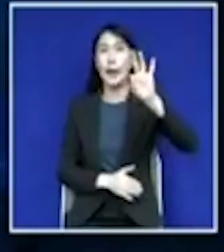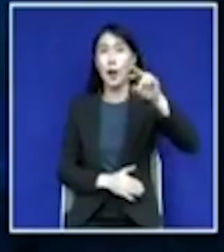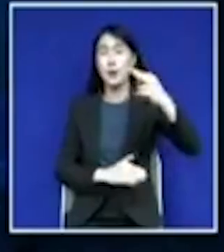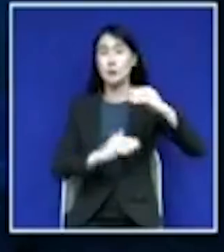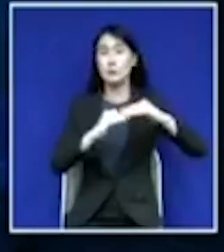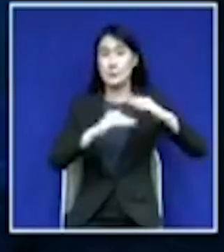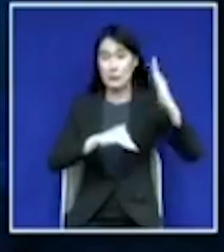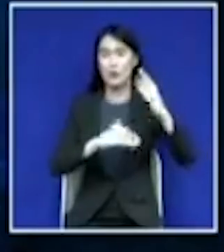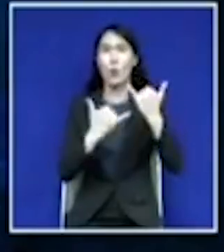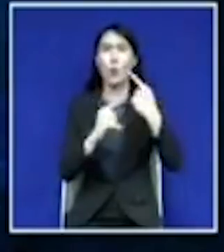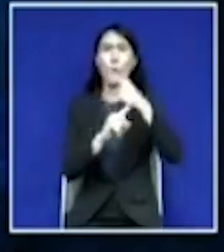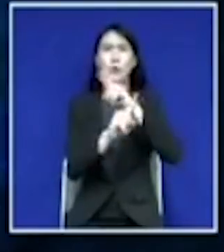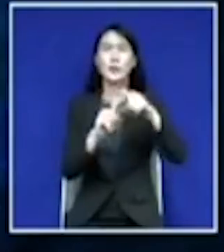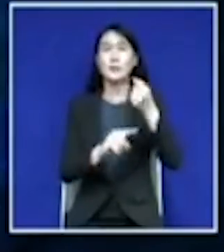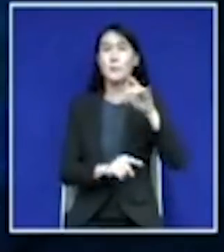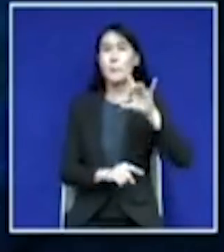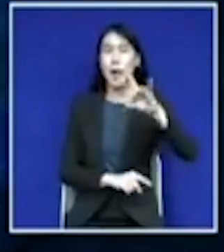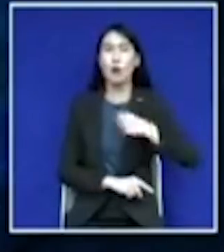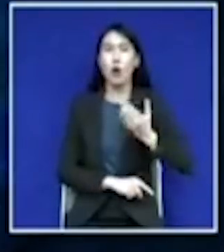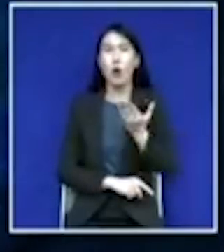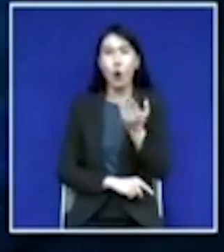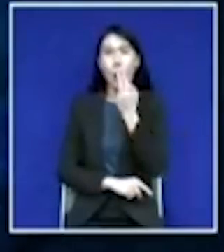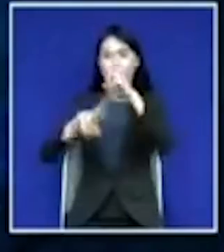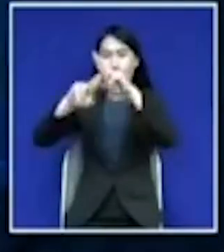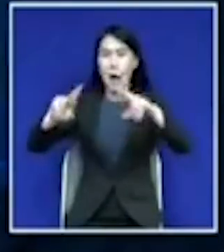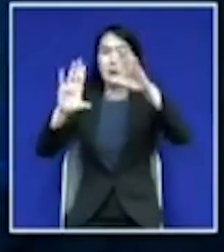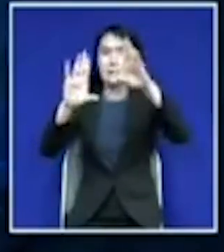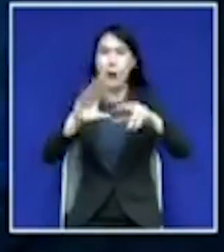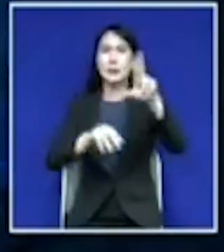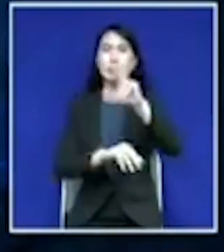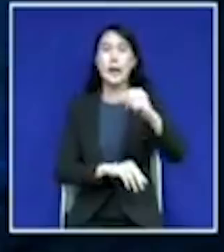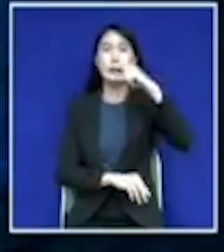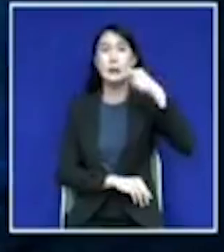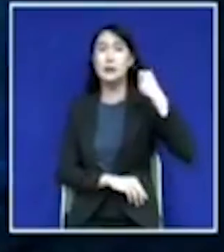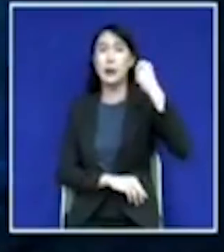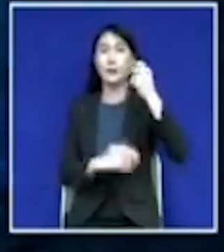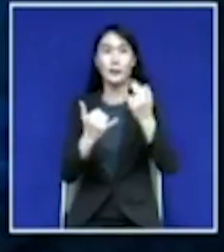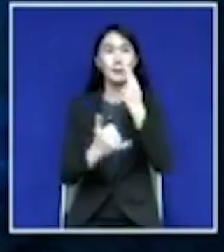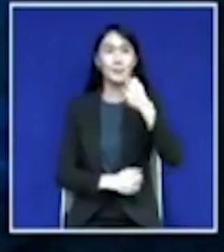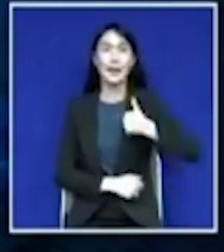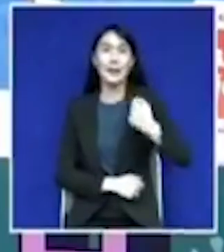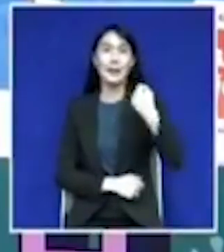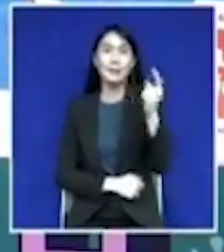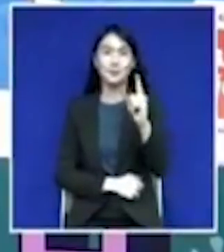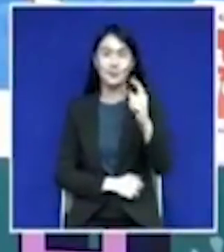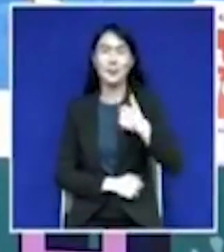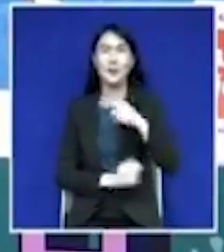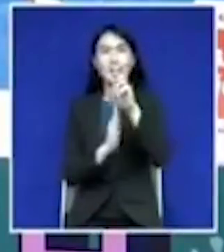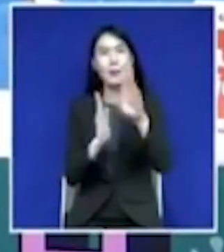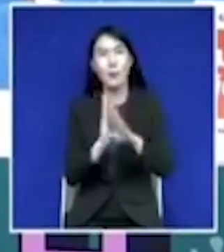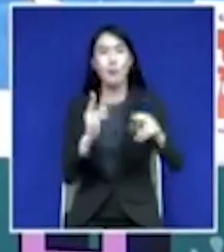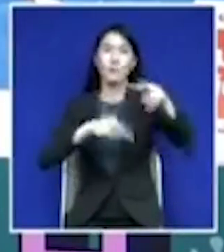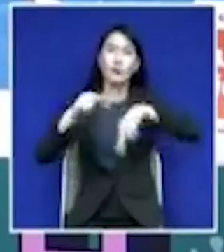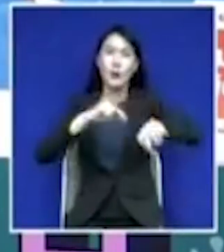ครับก็ขอบคุณและขอให้เพิ่มขึ้นทุกร้านเลยนะฮะตอนนี้เราจะมั่นใจได้ก็คือมีระบบของไทยชนะดูแลพวกเรา